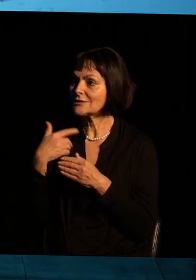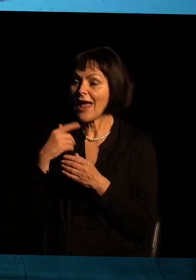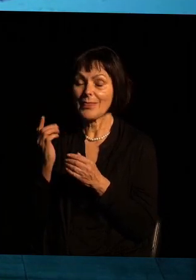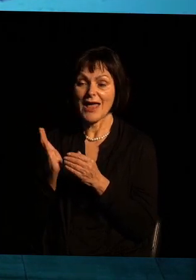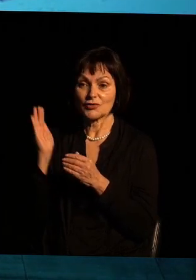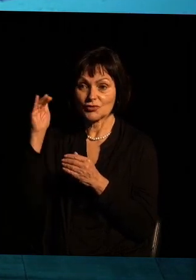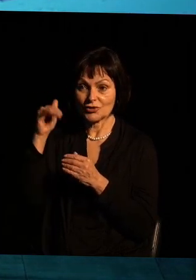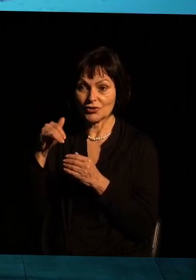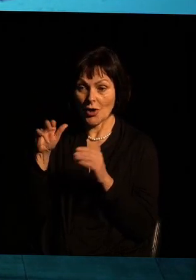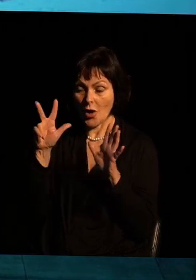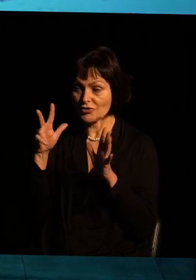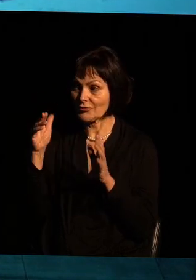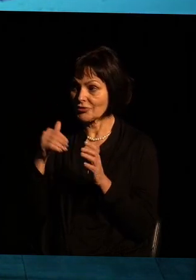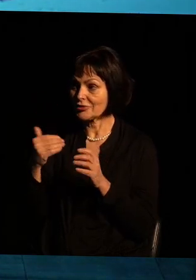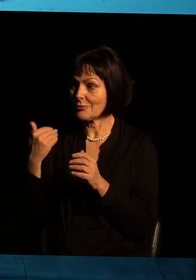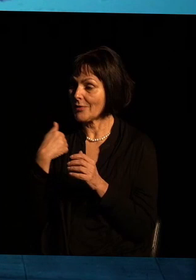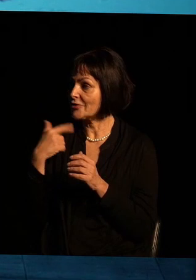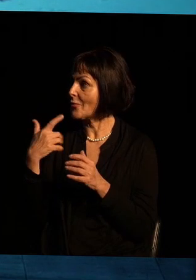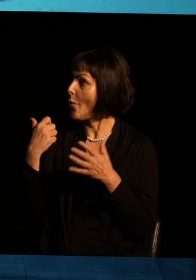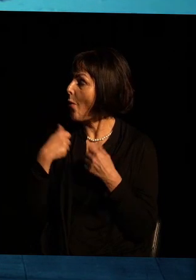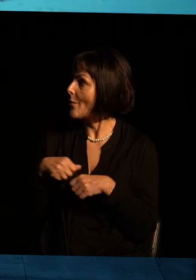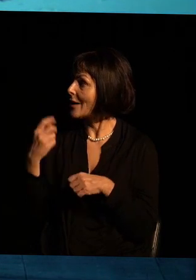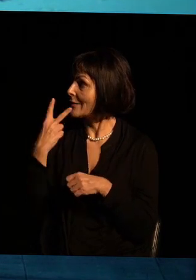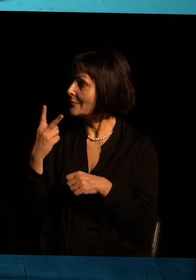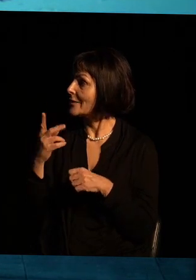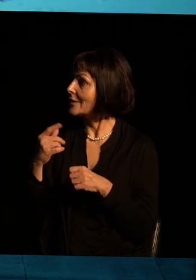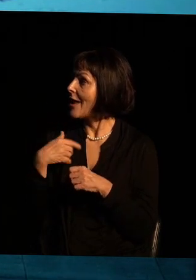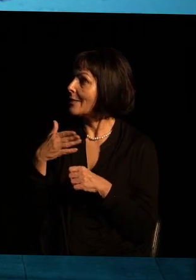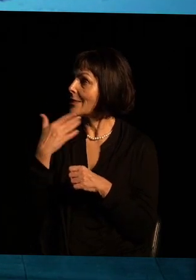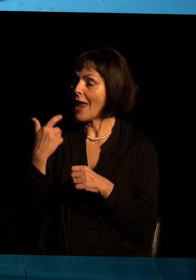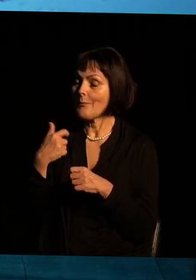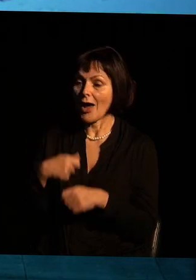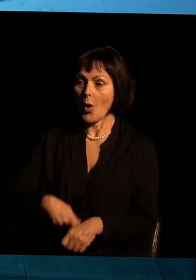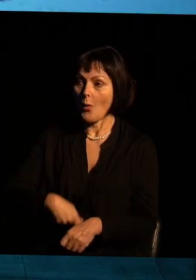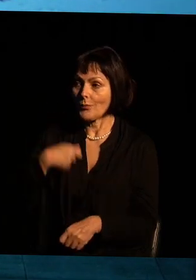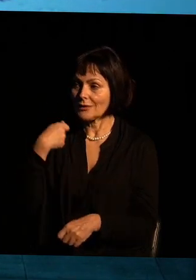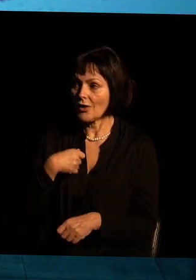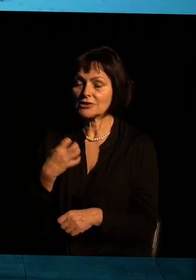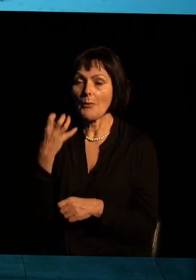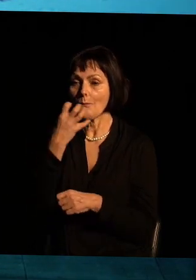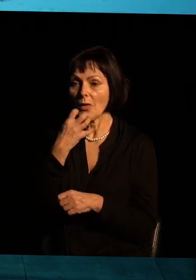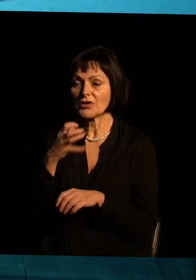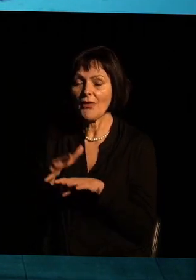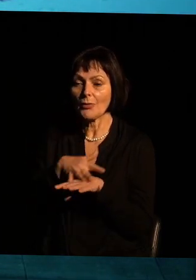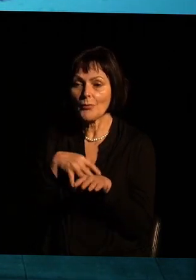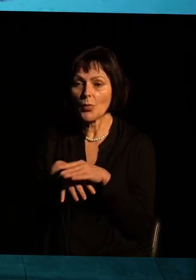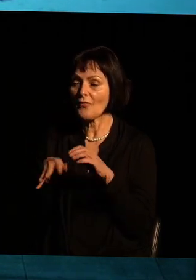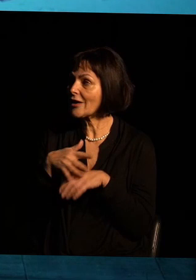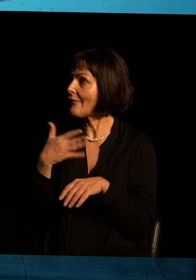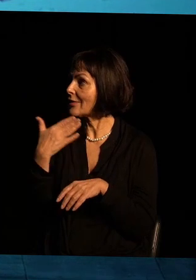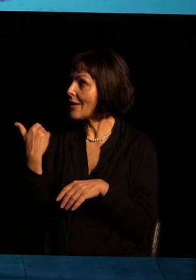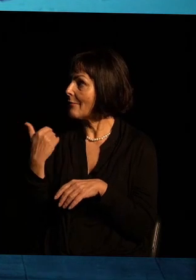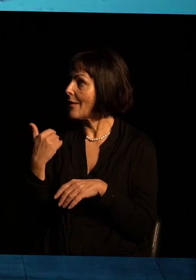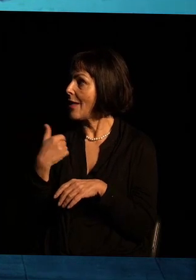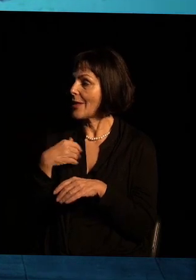szczycie 8-tysięcznym byliśmy w takich ubraniach. Proszę zauważyć, nie ma kombinezonów, nie ma podgrzewanych butów, rękawic. Po prostu